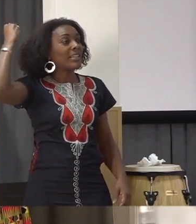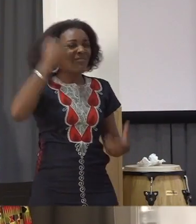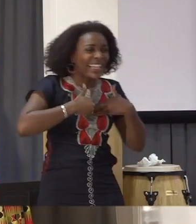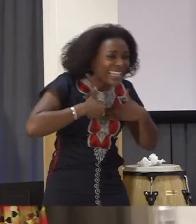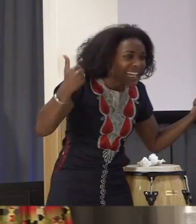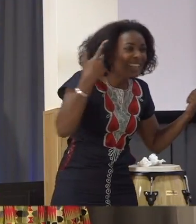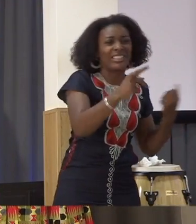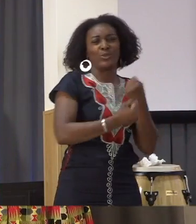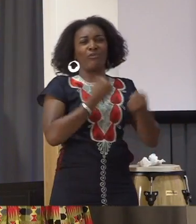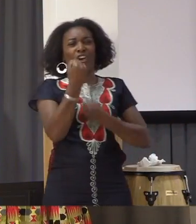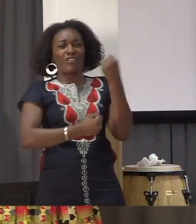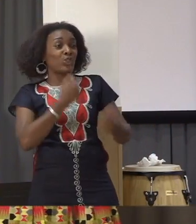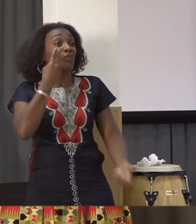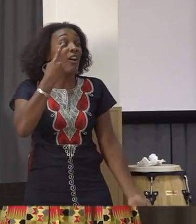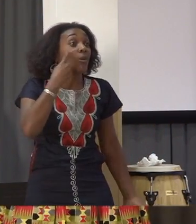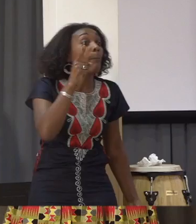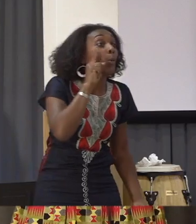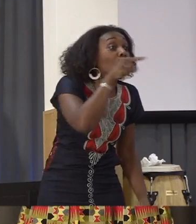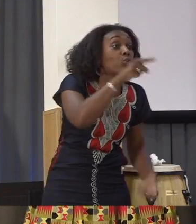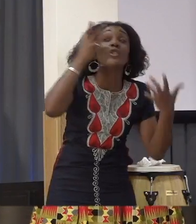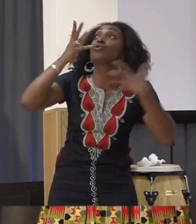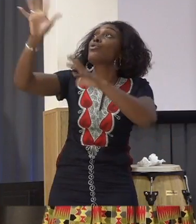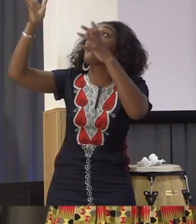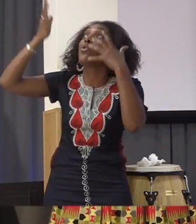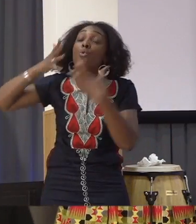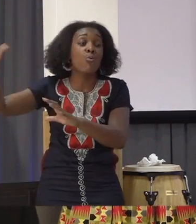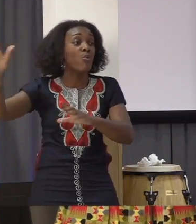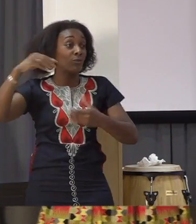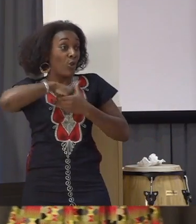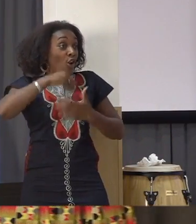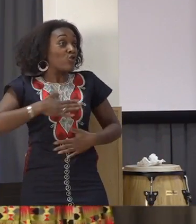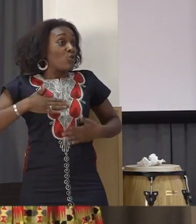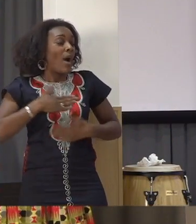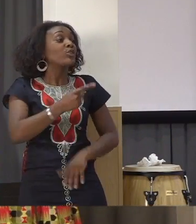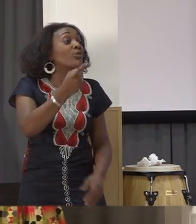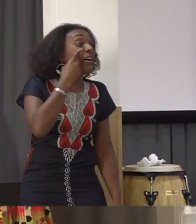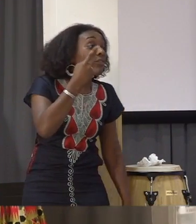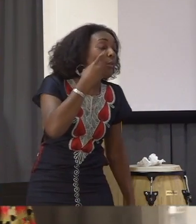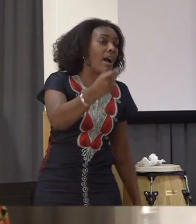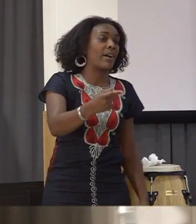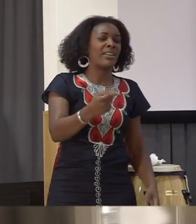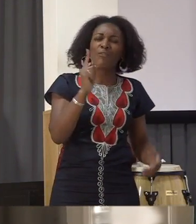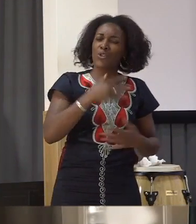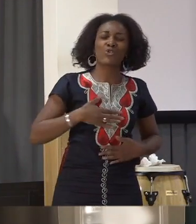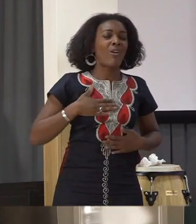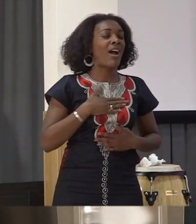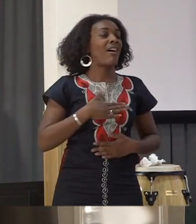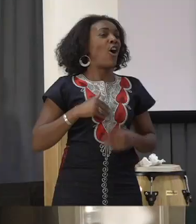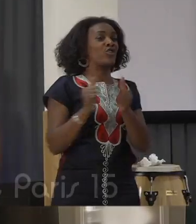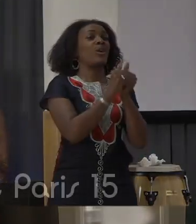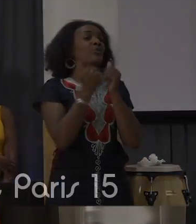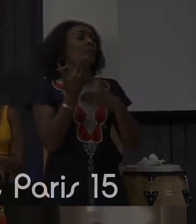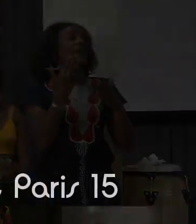tes souffrances parce que tu le loues et parce que tu es dans la joie, bien-aimé. Réjouissons-nous dans le Seigneur ce matin, gloire à Dieu. Amen.